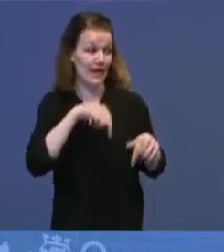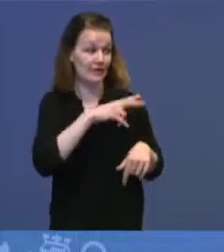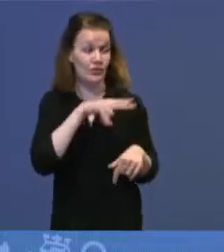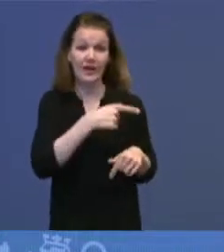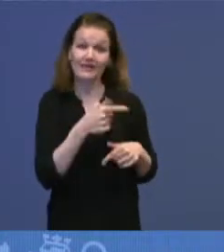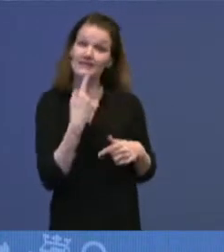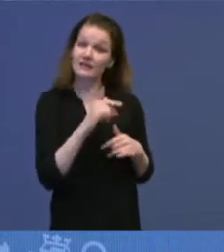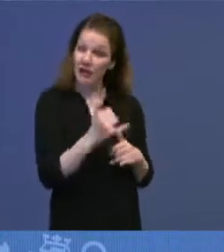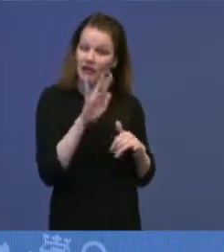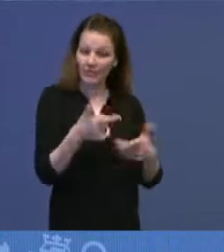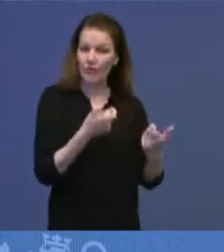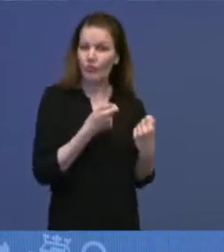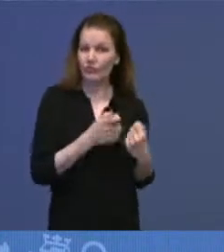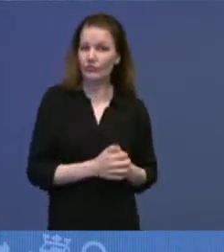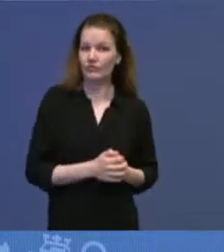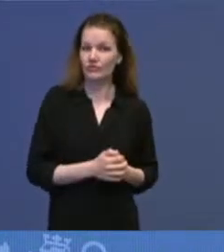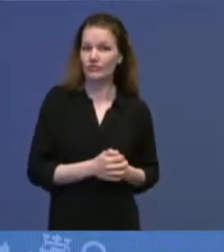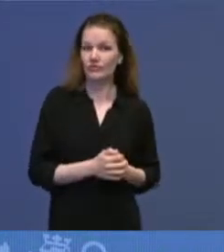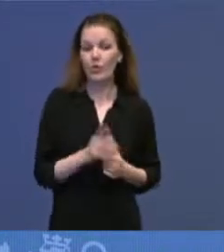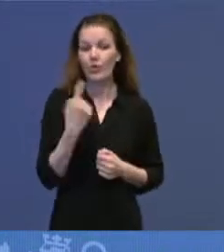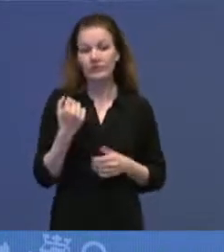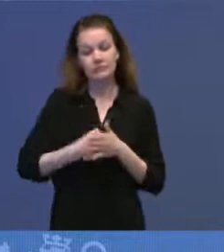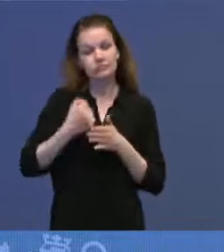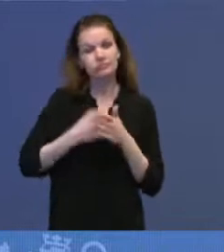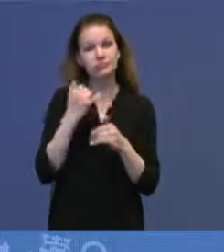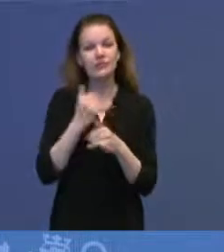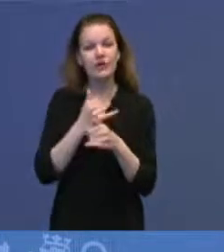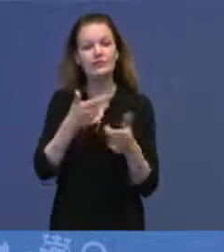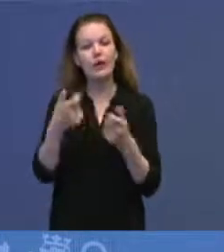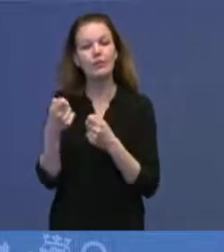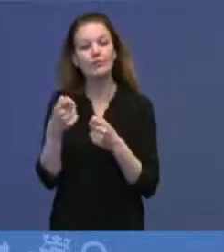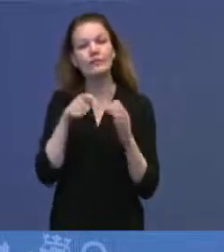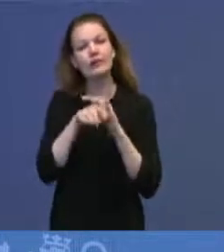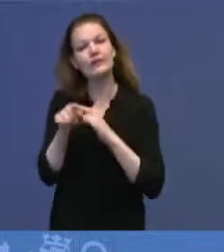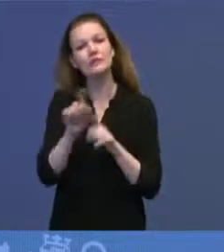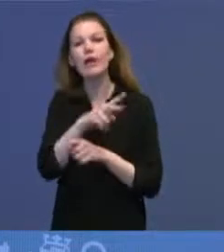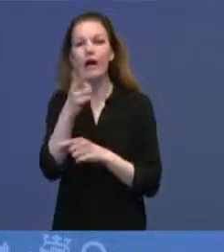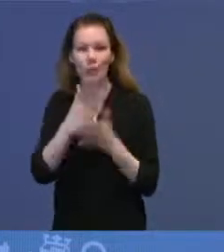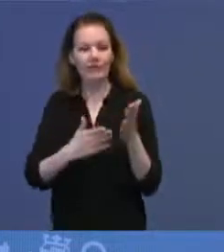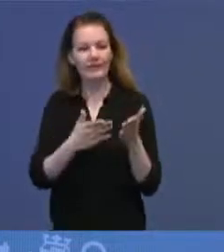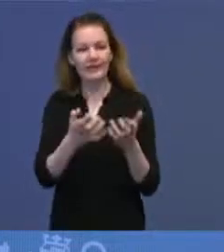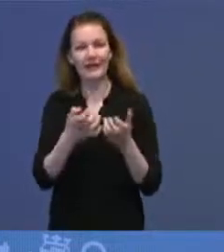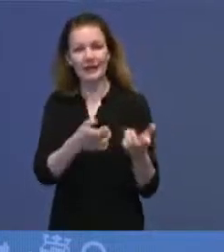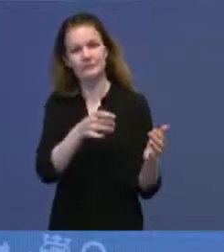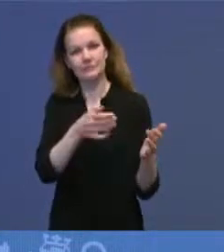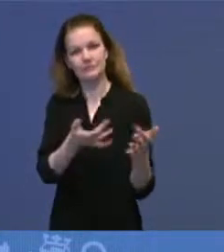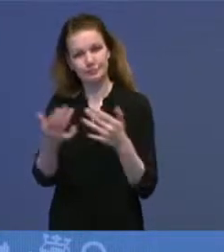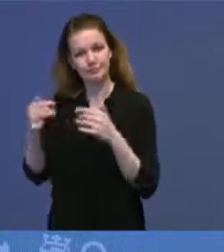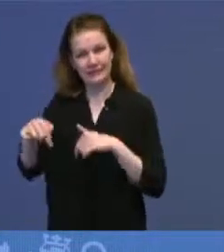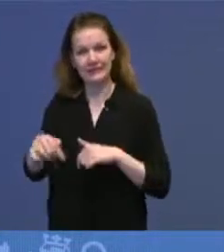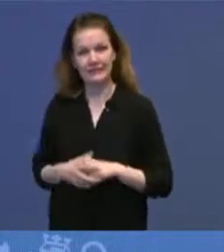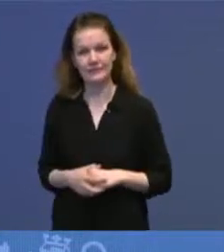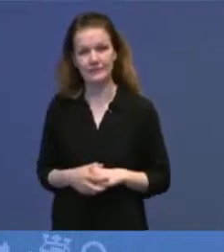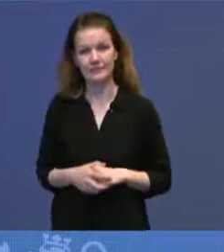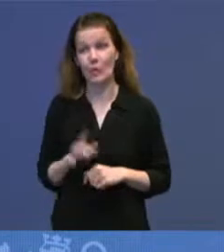seg et sånt oppdrag. Så jobber vi på spreng for å kunne ta imot flyktningene som kommer på andre måter, og her er vi